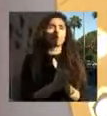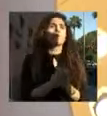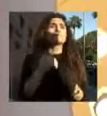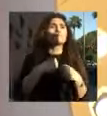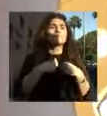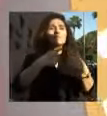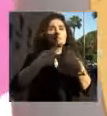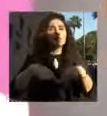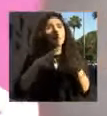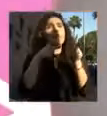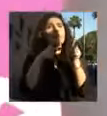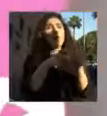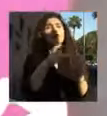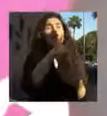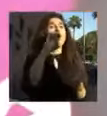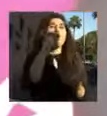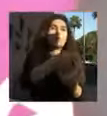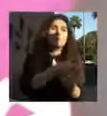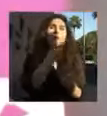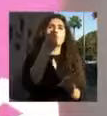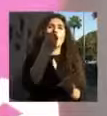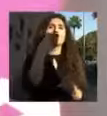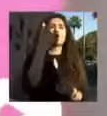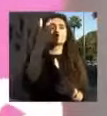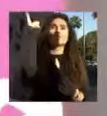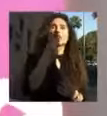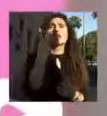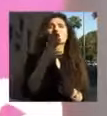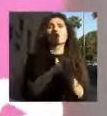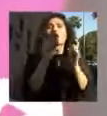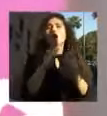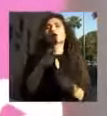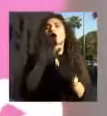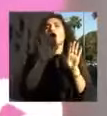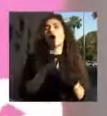Bizim metroya ödeyeceğimiz paranın 1/3'ü Mersin'de kalacak.